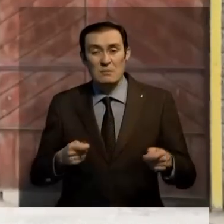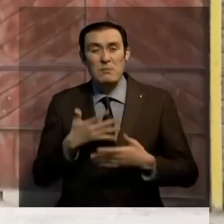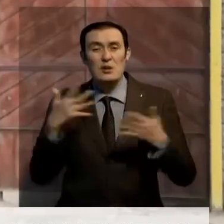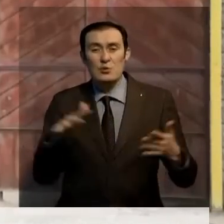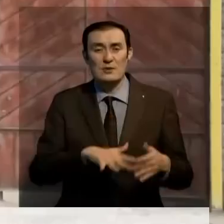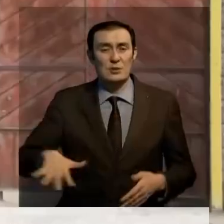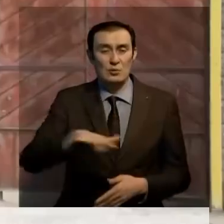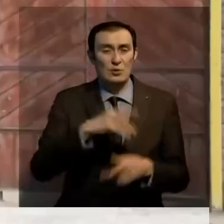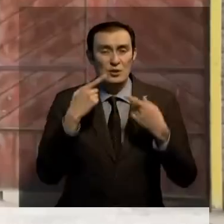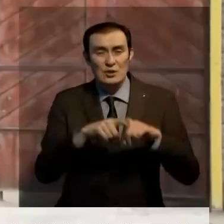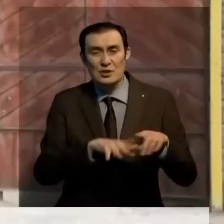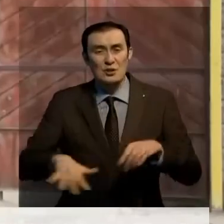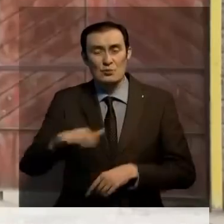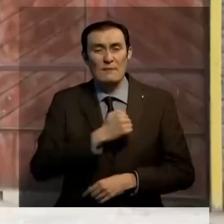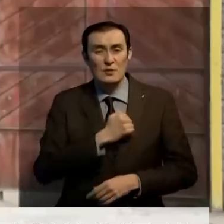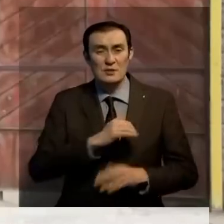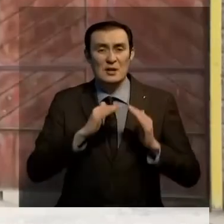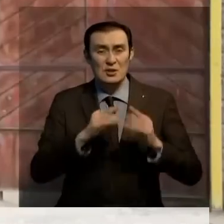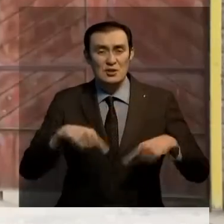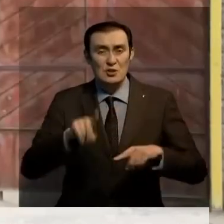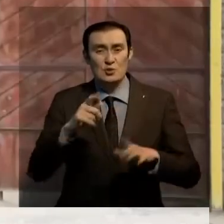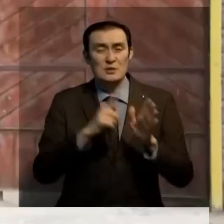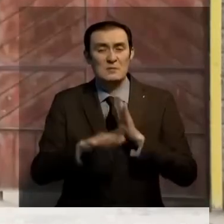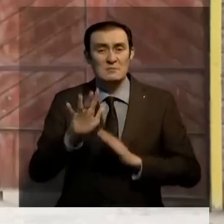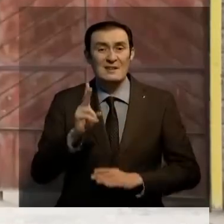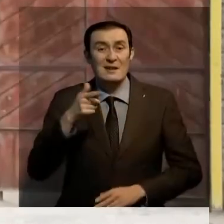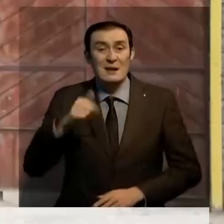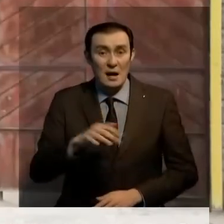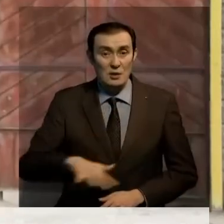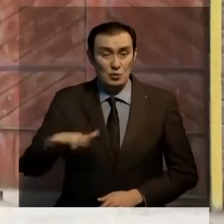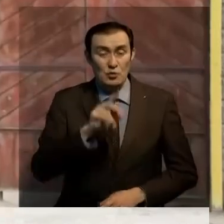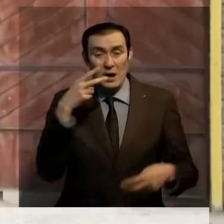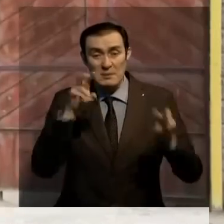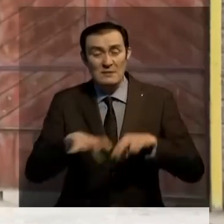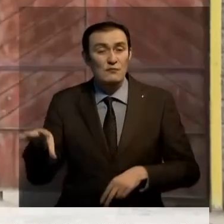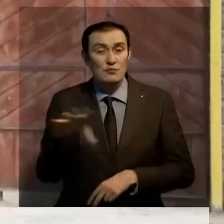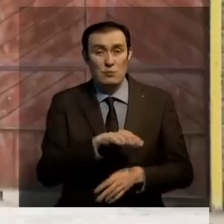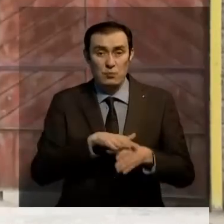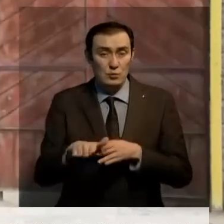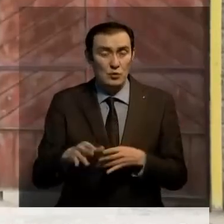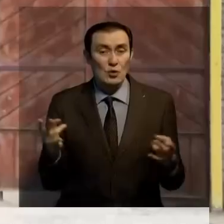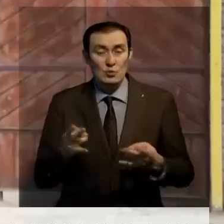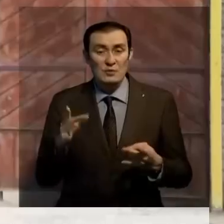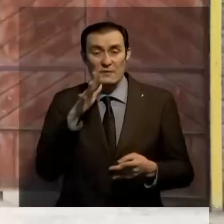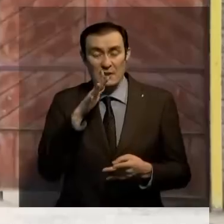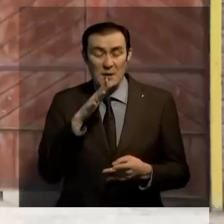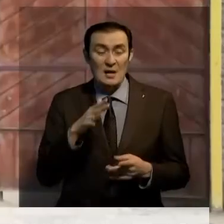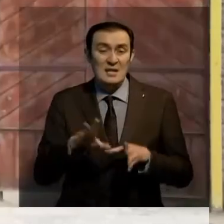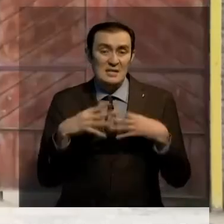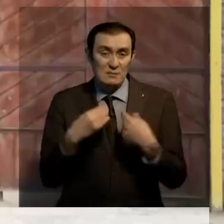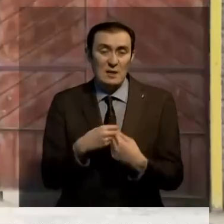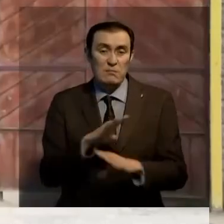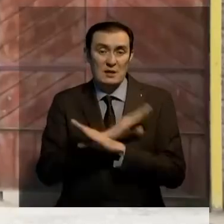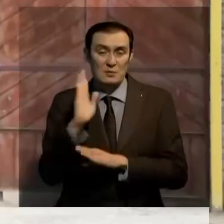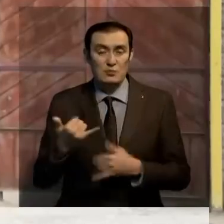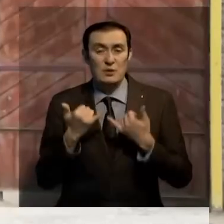площади. Техническая территория воинской части 175 гектаров. И чтобы исследовать их полностью, требовалось время. Семье погибшего